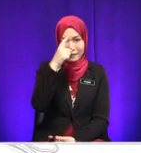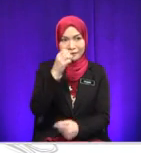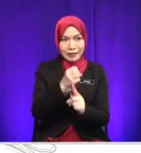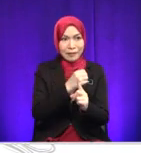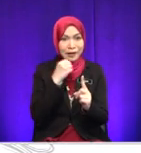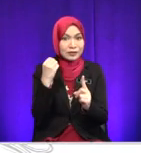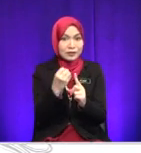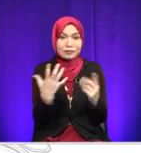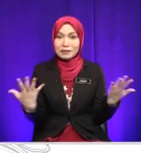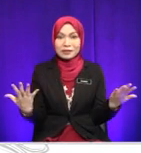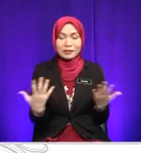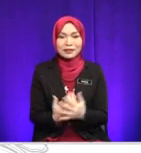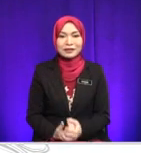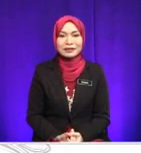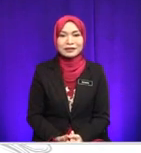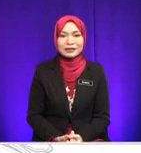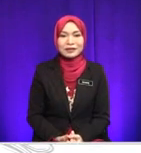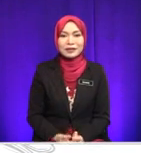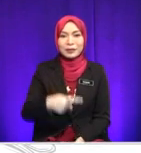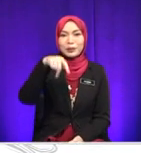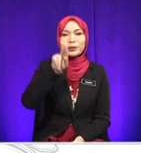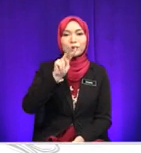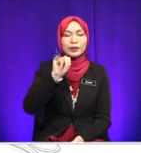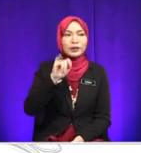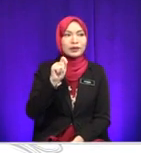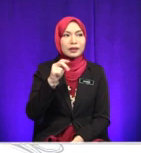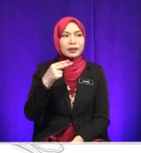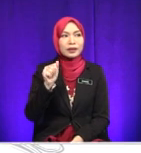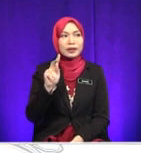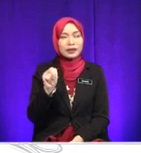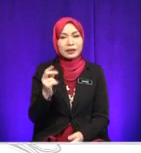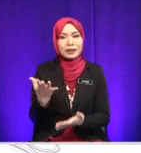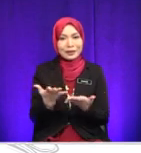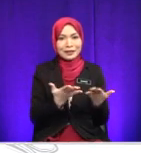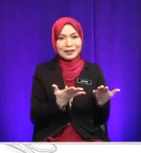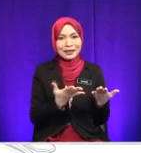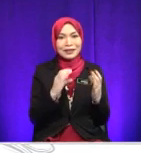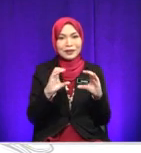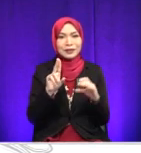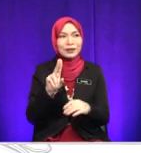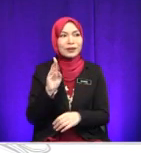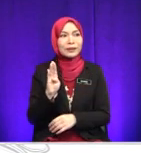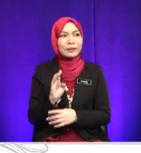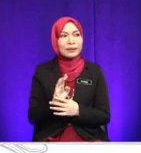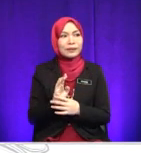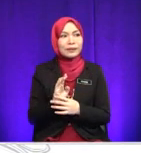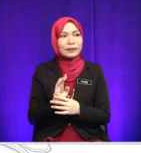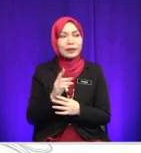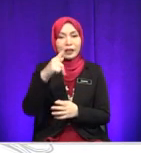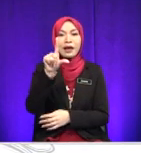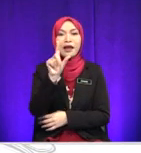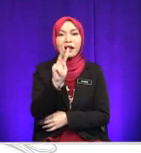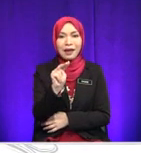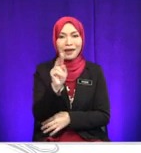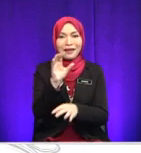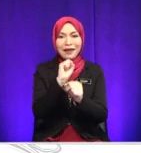Silakan. Siapa? Puniten, cikgu. Puniten. Silakan Puniten. Kementerian Luar Negeri dapat membantu dari